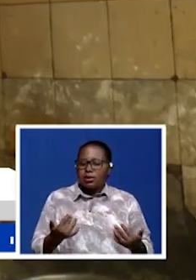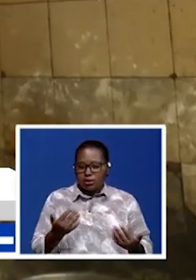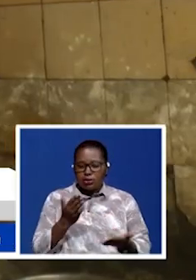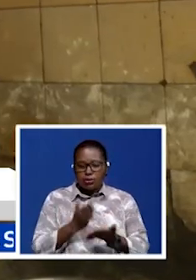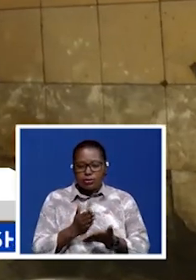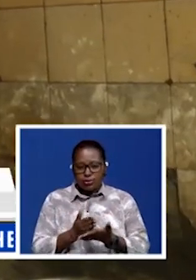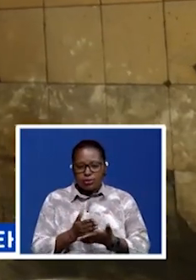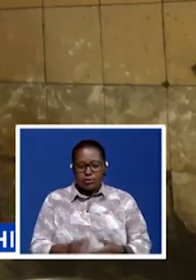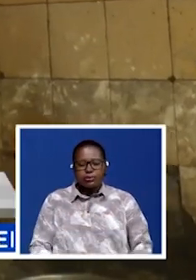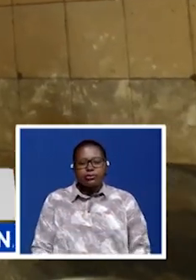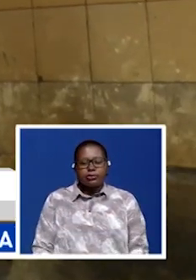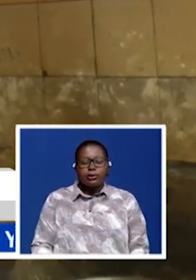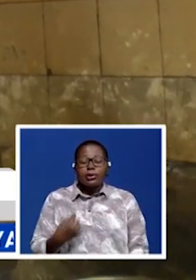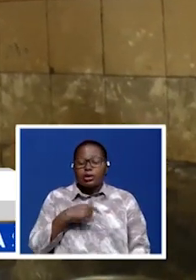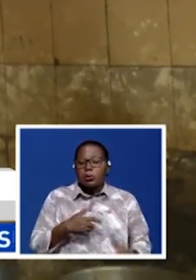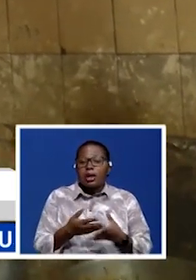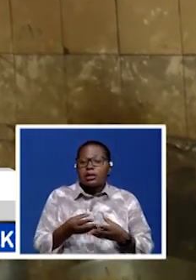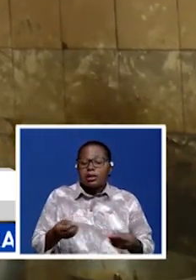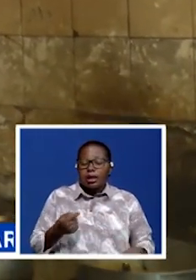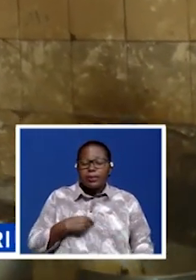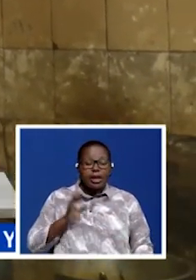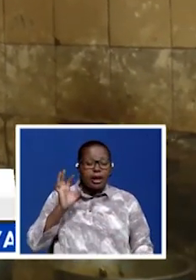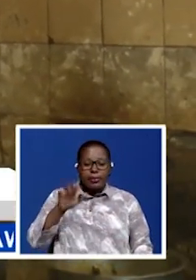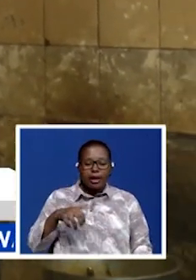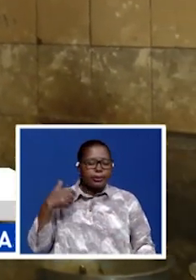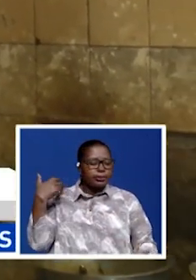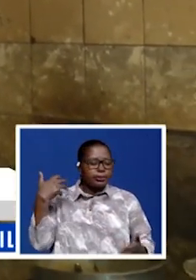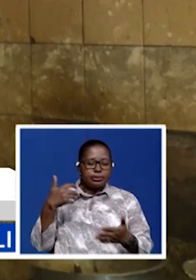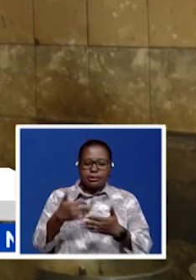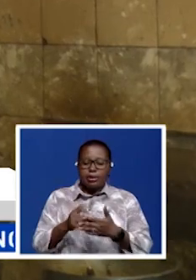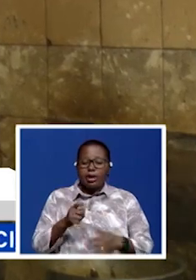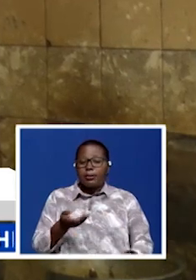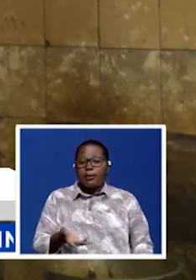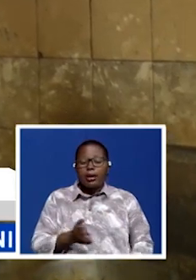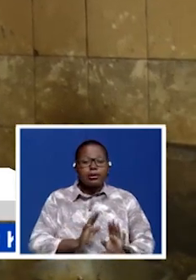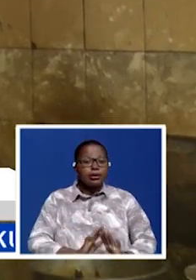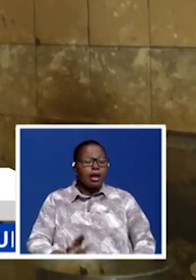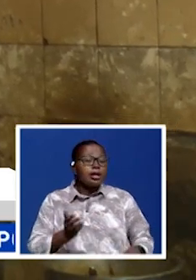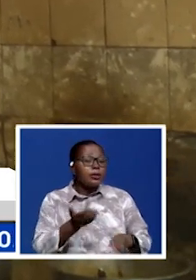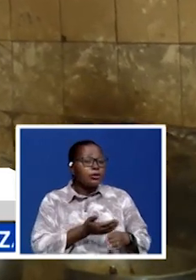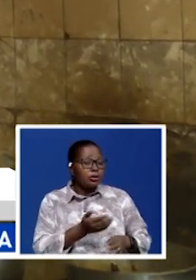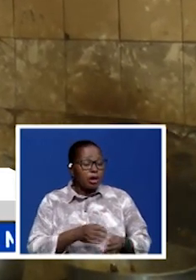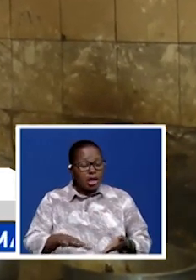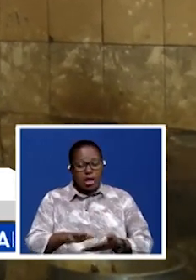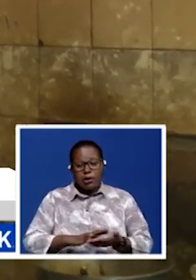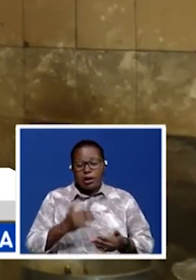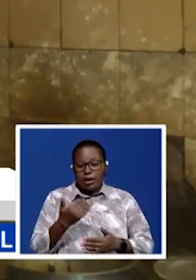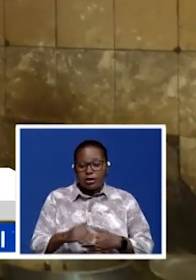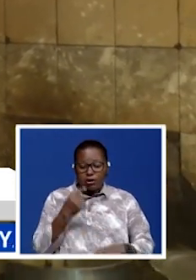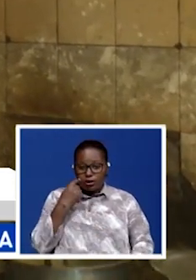Wengi tumeasilika kwa sababu Kama Mimi na miaka mingi Niko hapa na nishizoeleka nao la biashara Kama Hivi